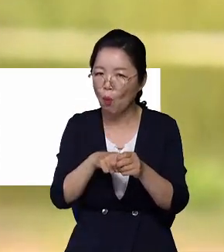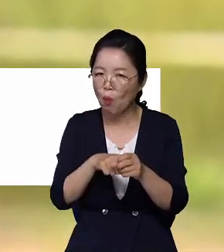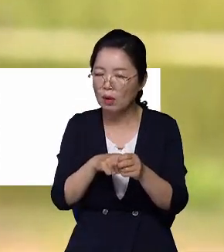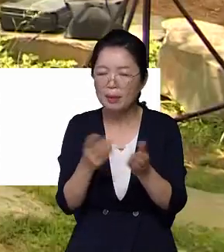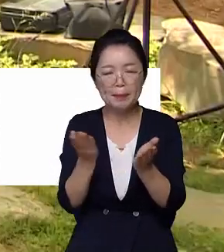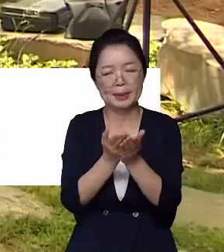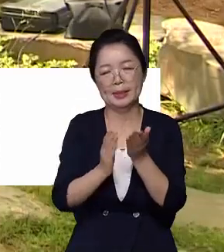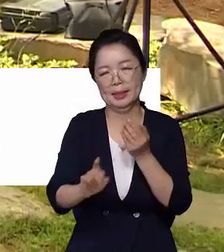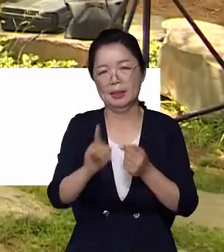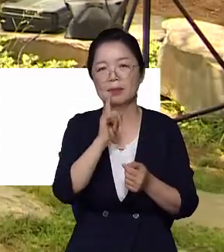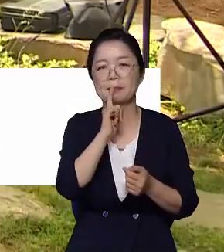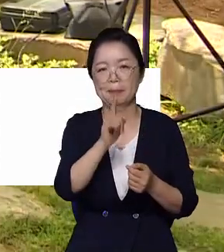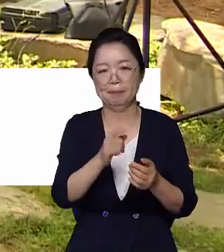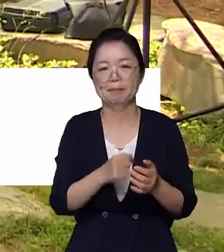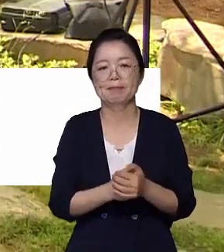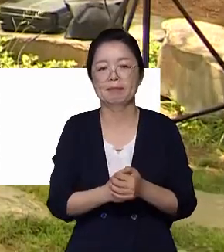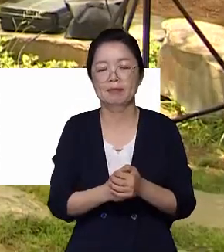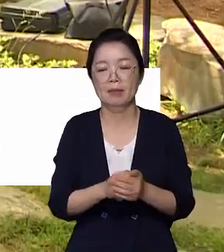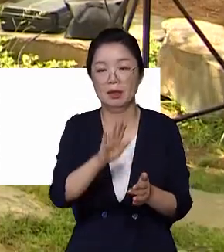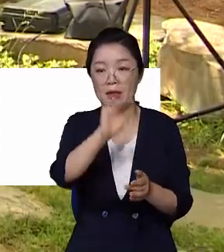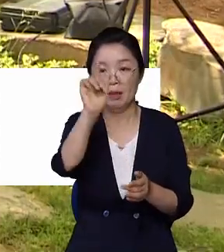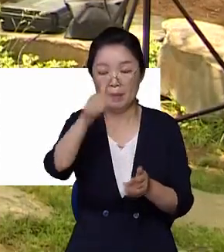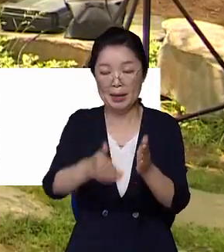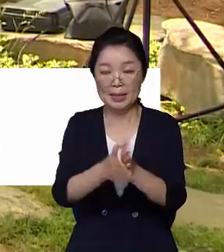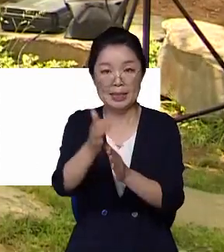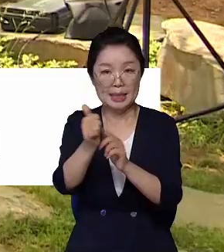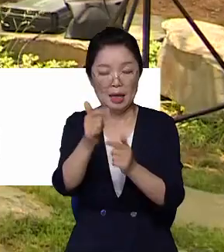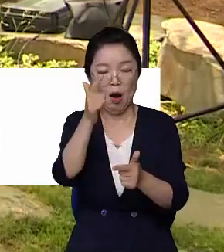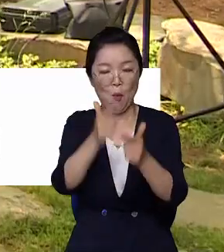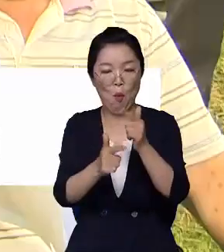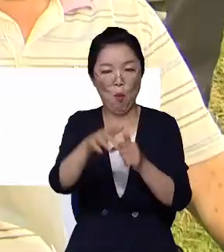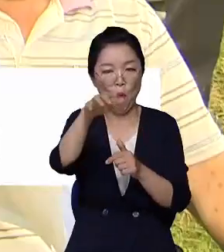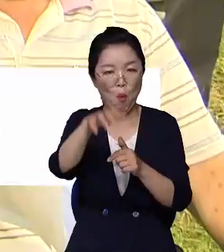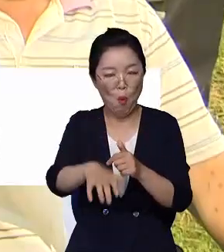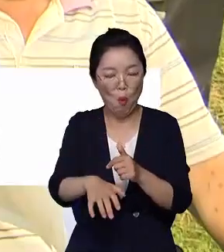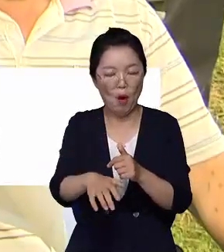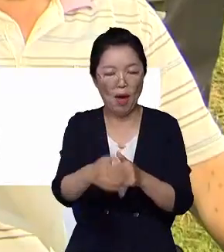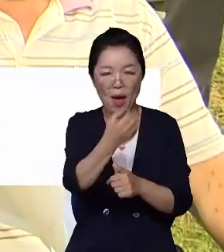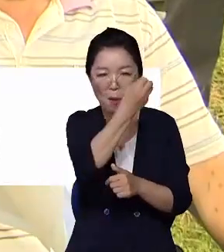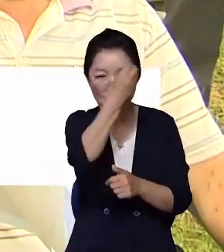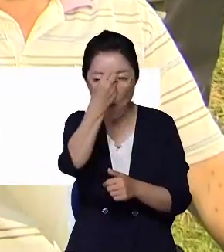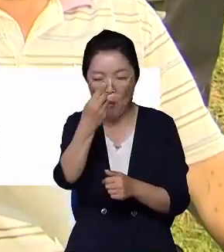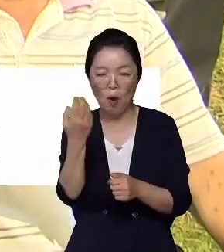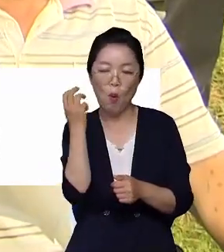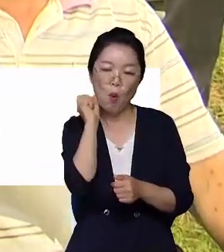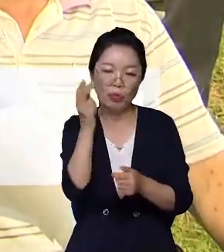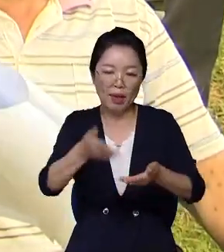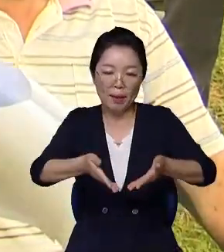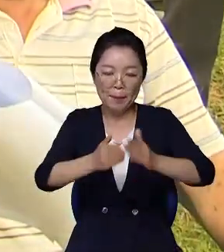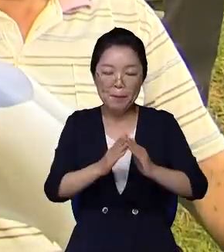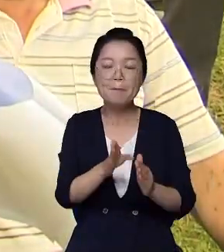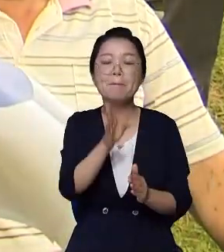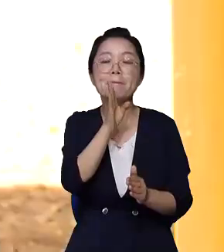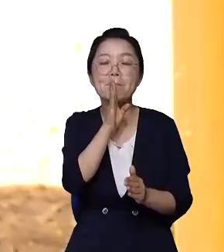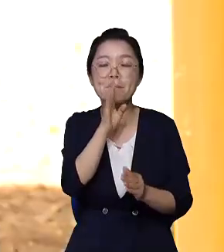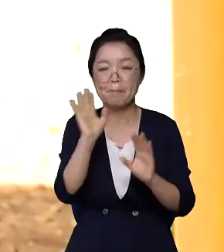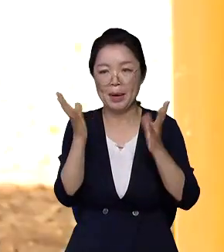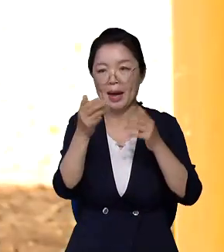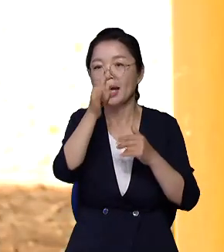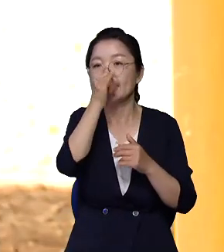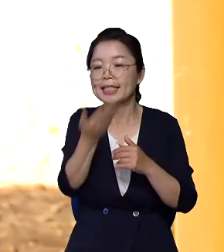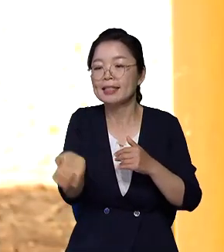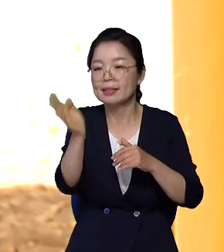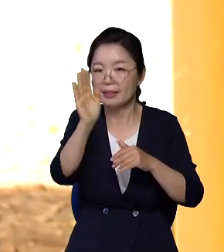입장을 고수하고 있습니다. 박 시장은 목포에 5성급 호텔이 들어오는 것은 환영한다며 다른 위치에서